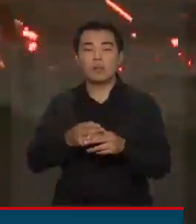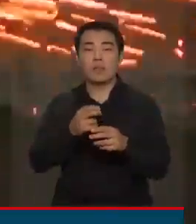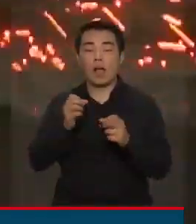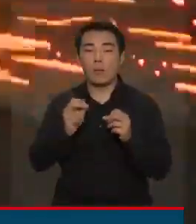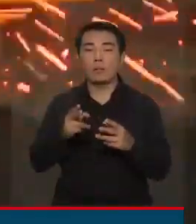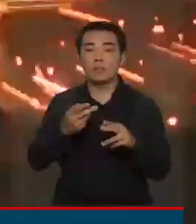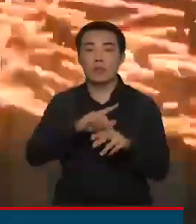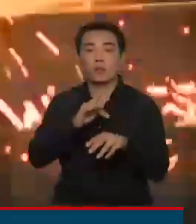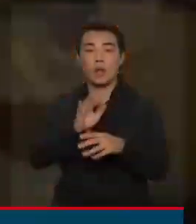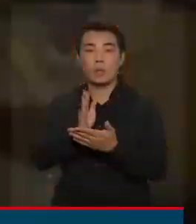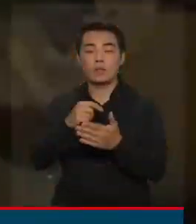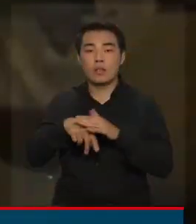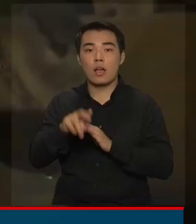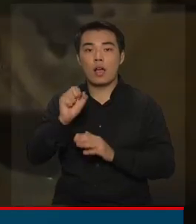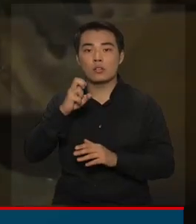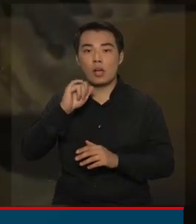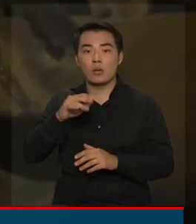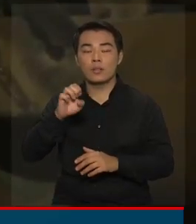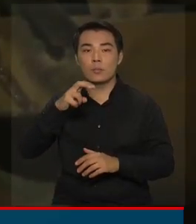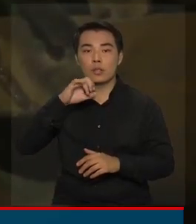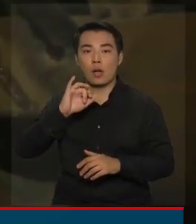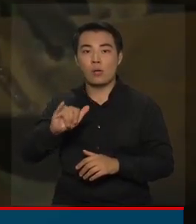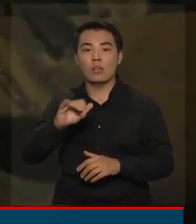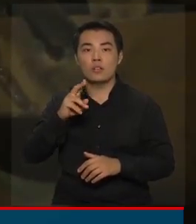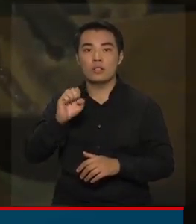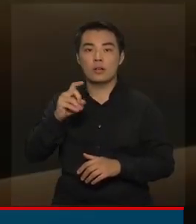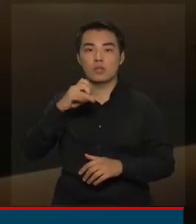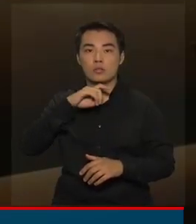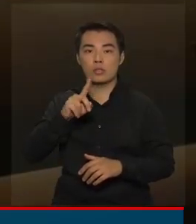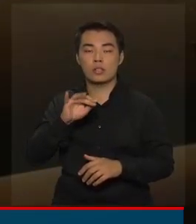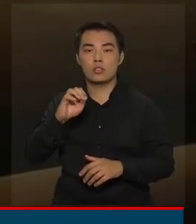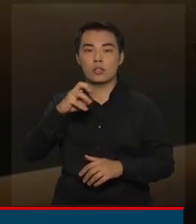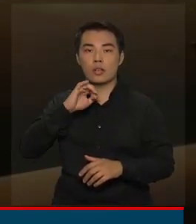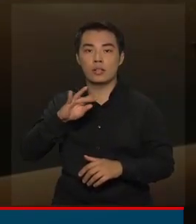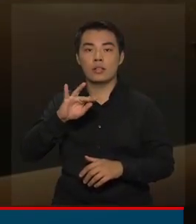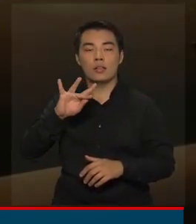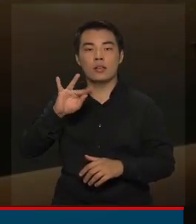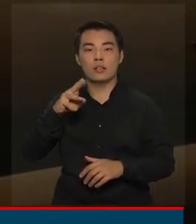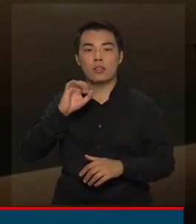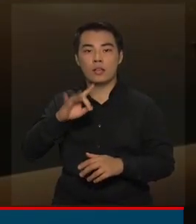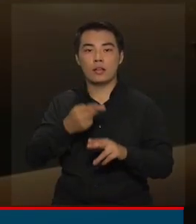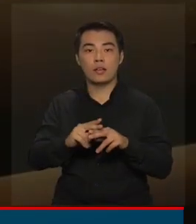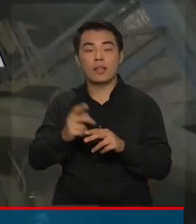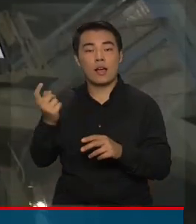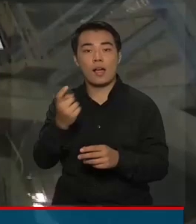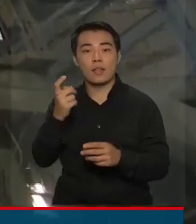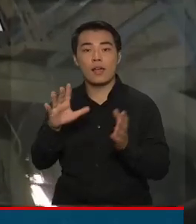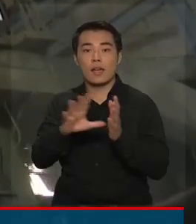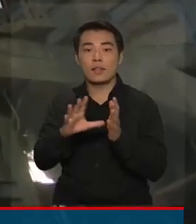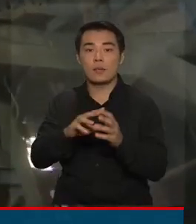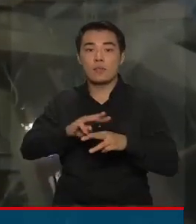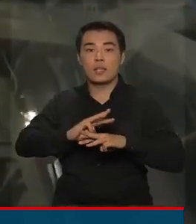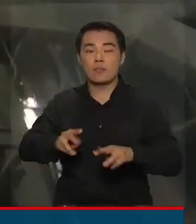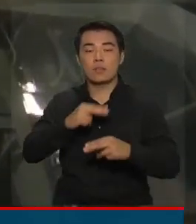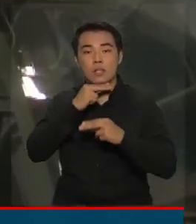бар. Олардың қатарында Ақтау, Теміртау, Екібастұз, Жезқазған және Риддер шаһарларындағы шаруа энергетика